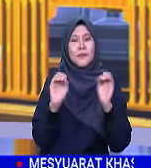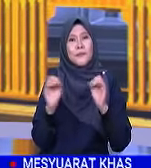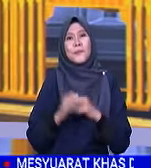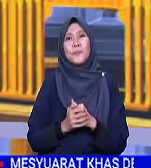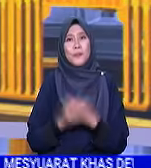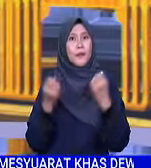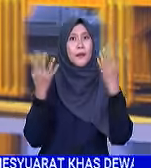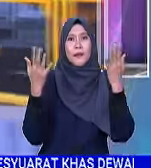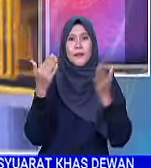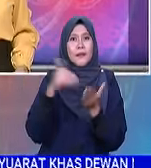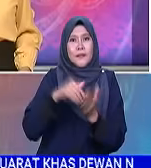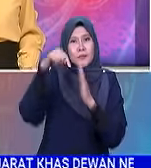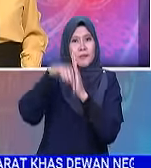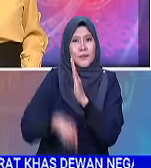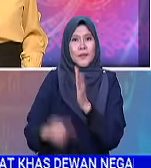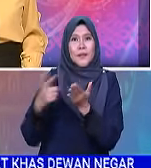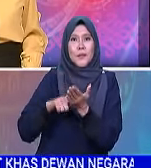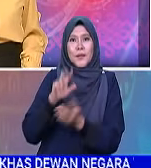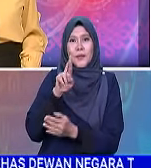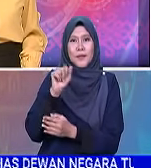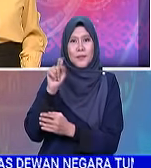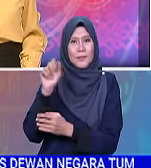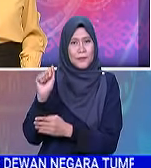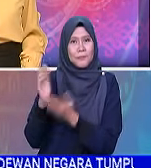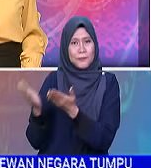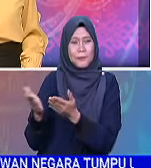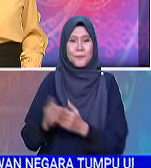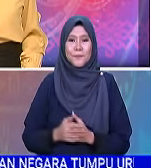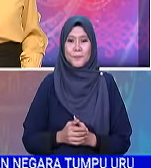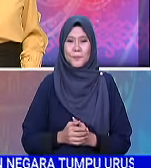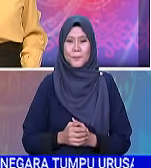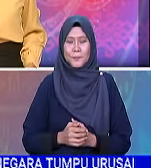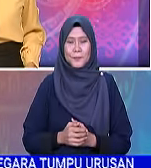penuh dan banyak lagi semuanya langsung bersama Rita Aloysius Malik. Rita?